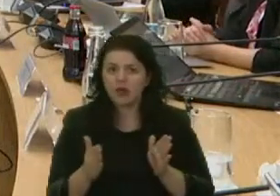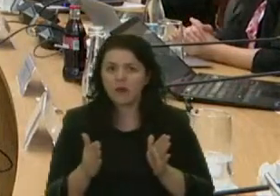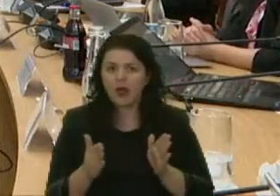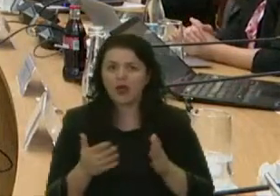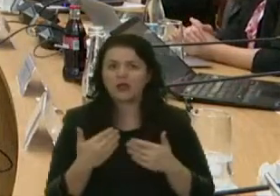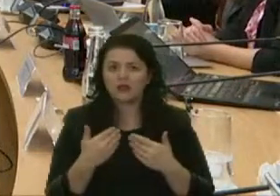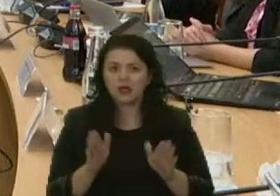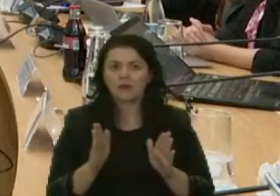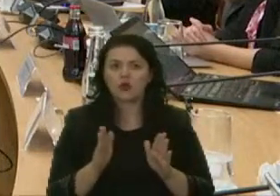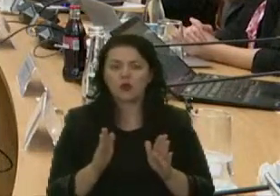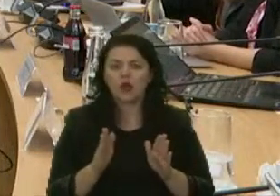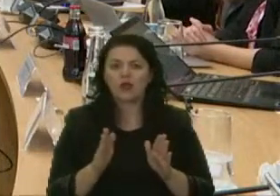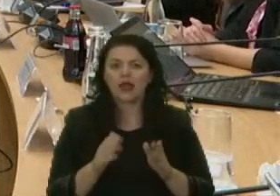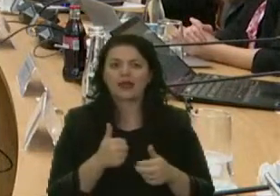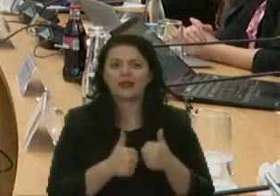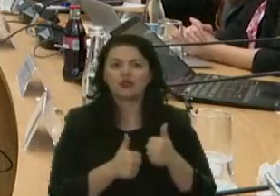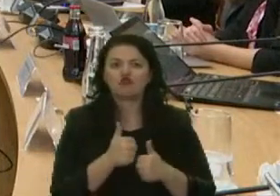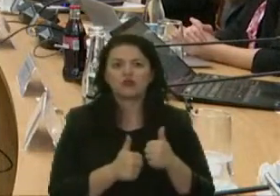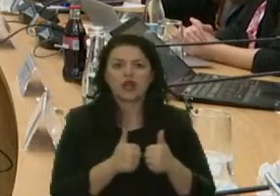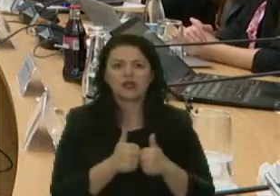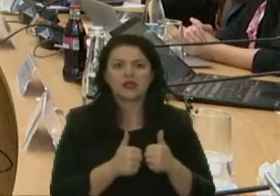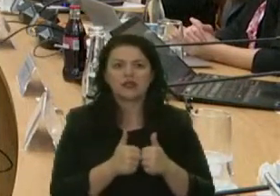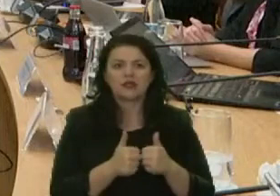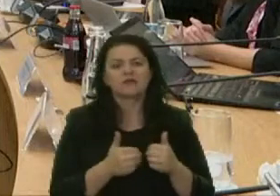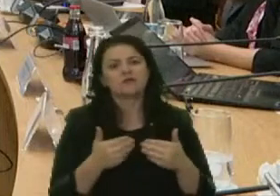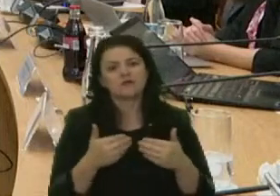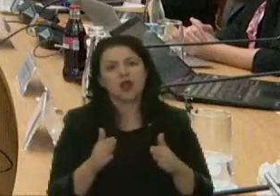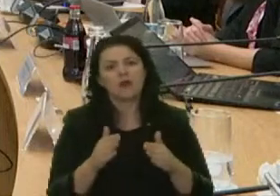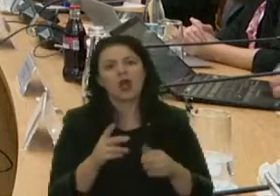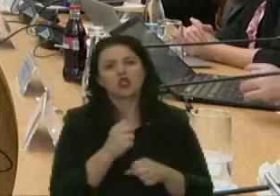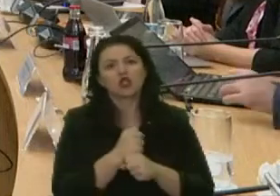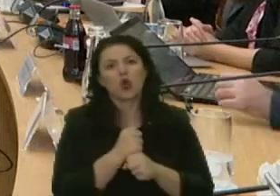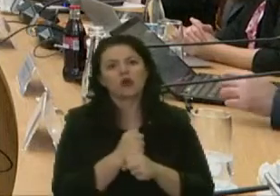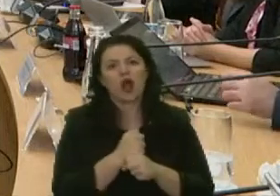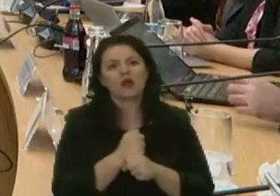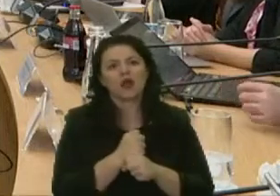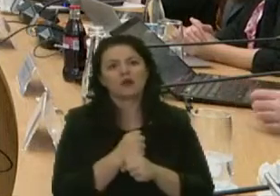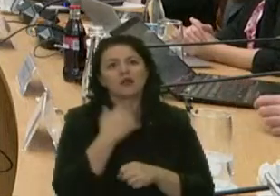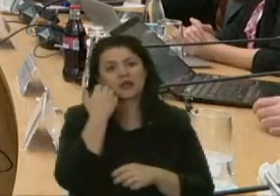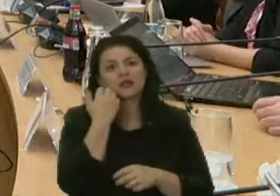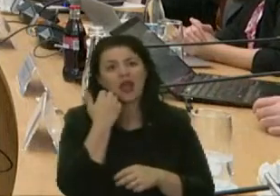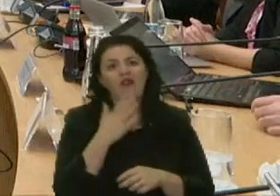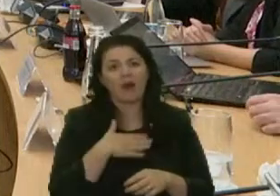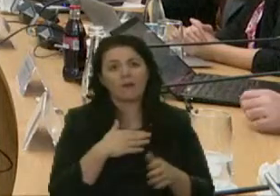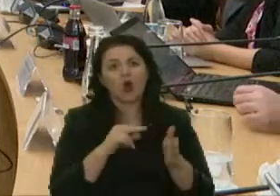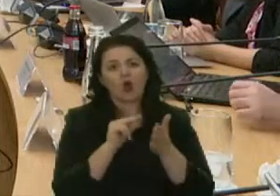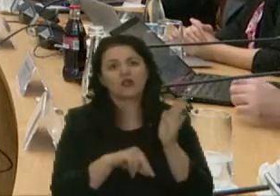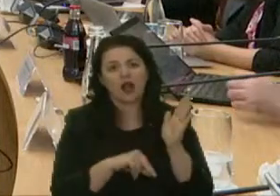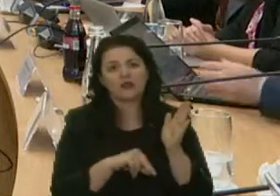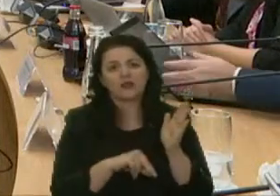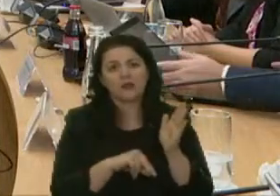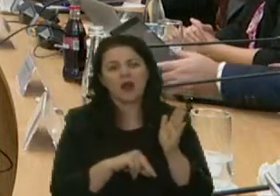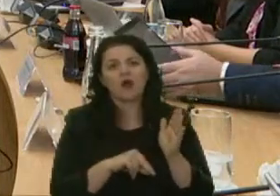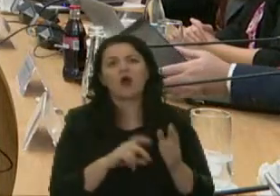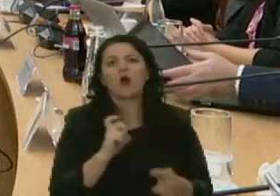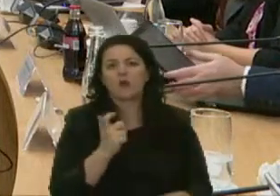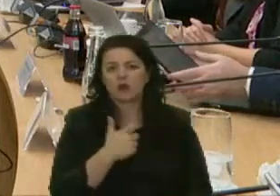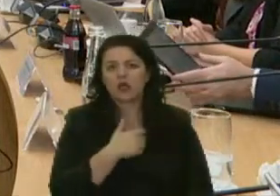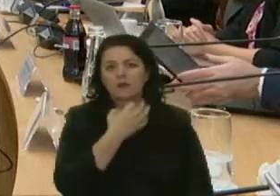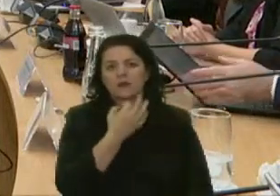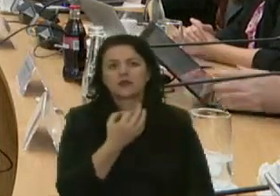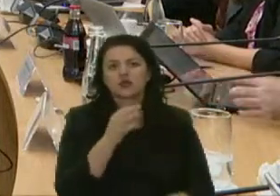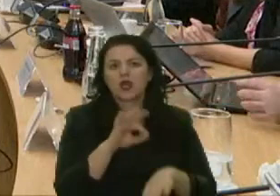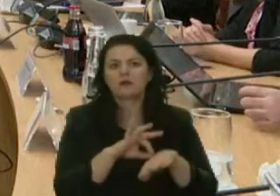dăm drumul la componenta de licitație astfel încât să pornim această această lucrare Deci când o să avem contractele semnate o să putem avansa și